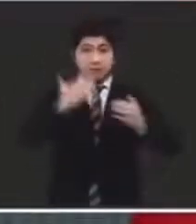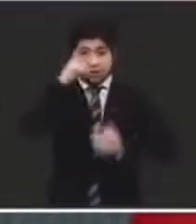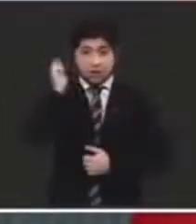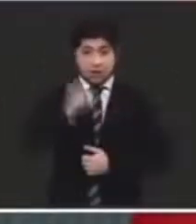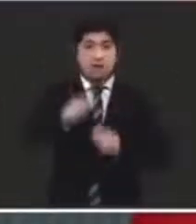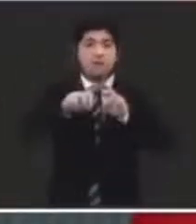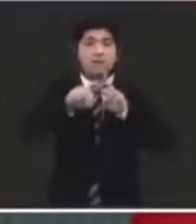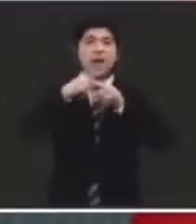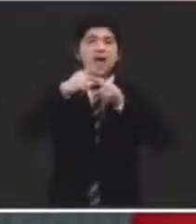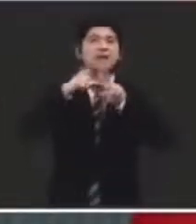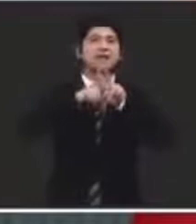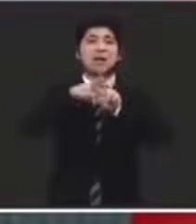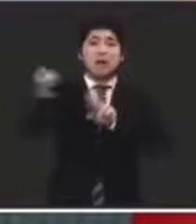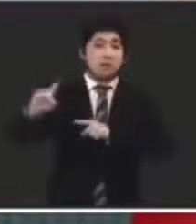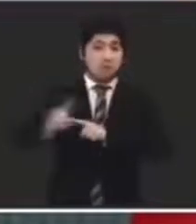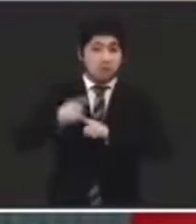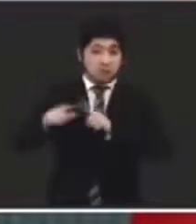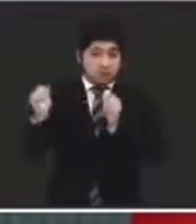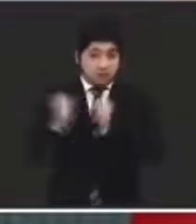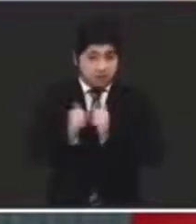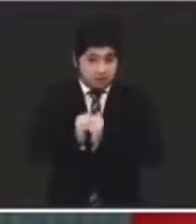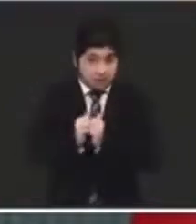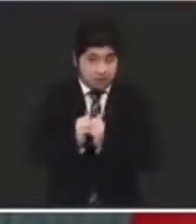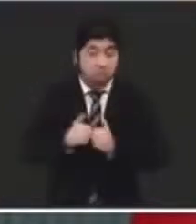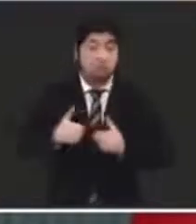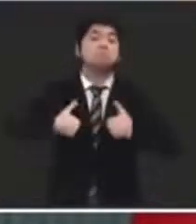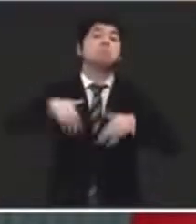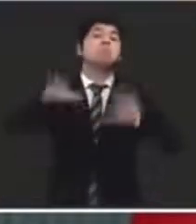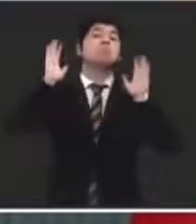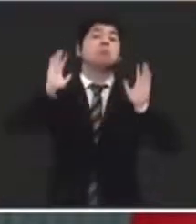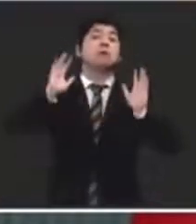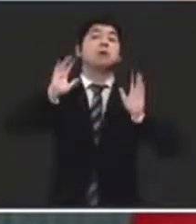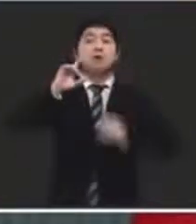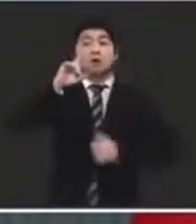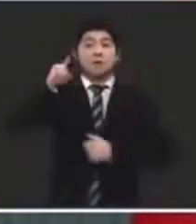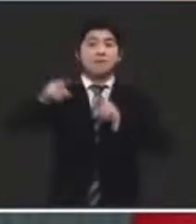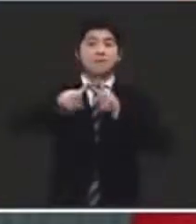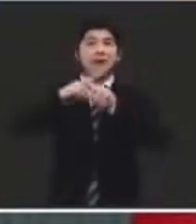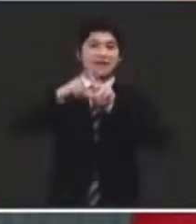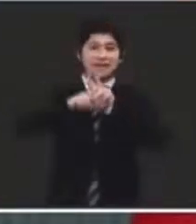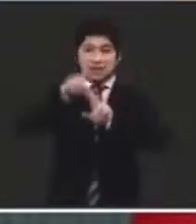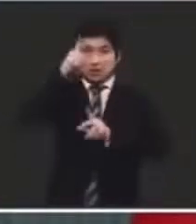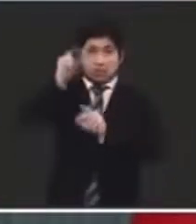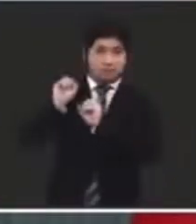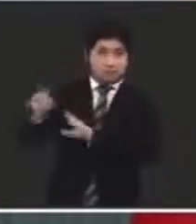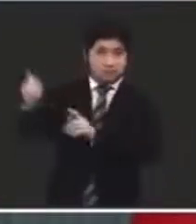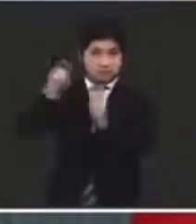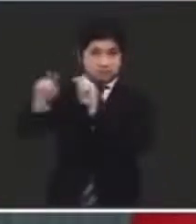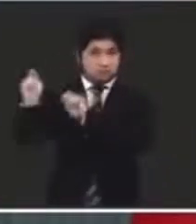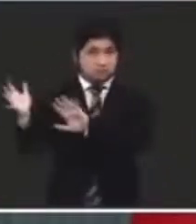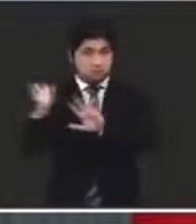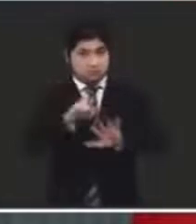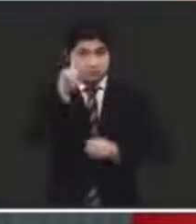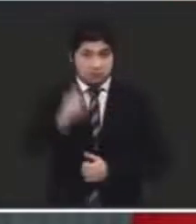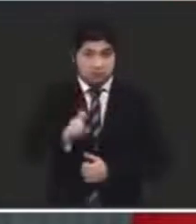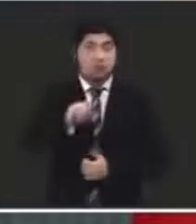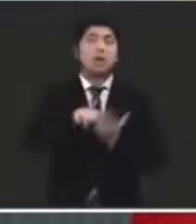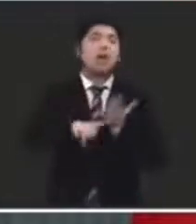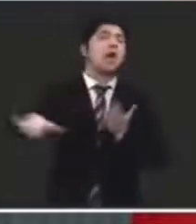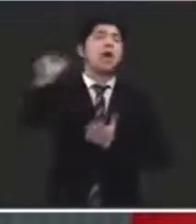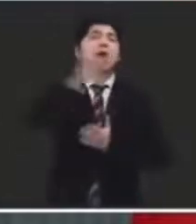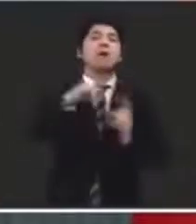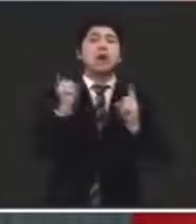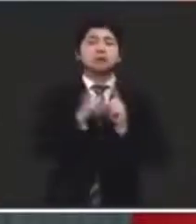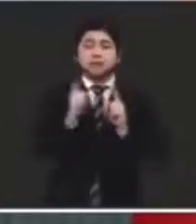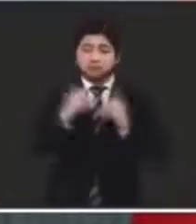malezyalılarla ortak mı yaparız yoksa Salt malezyalılara mı bırakırız Bütün bunların hepsi hesap